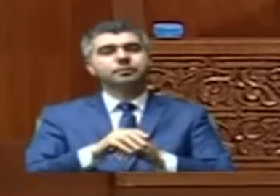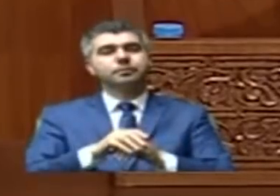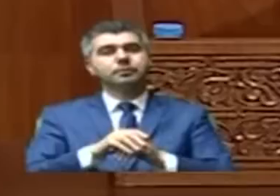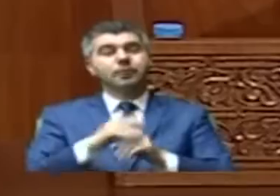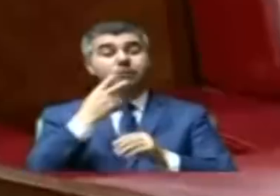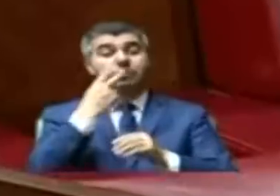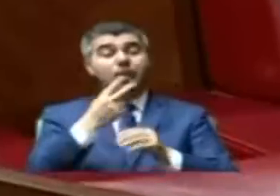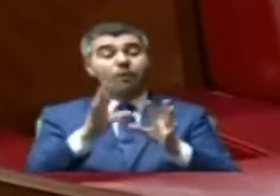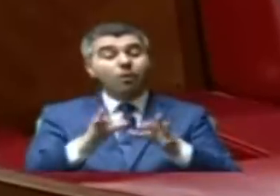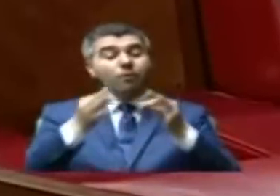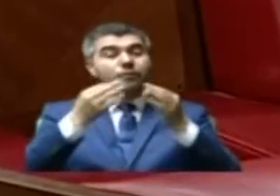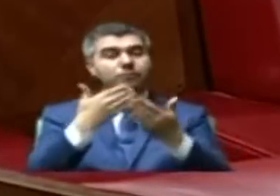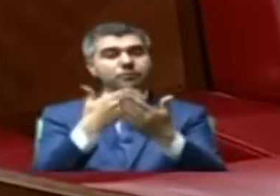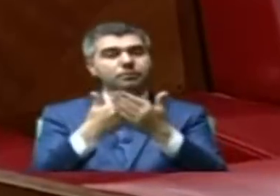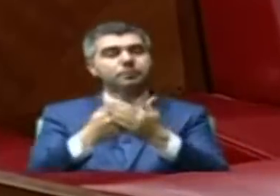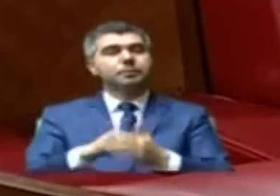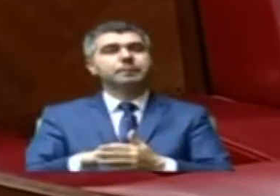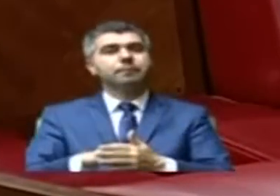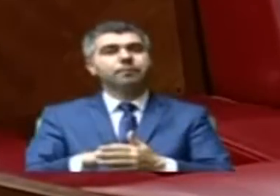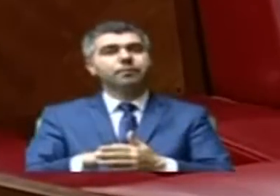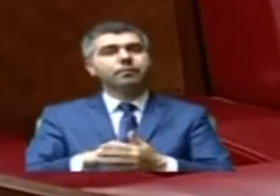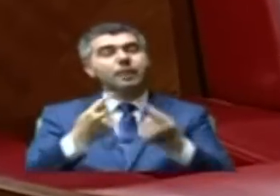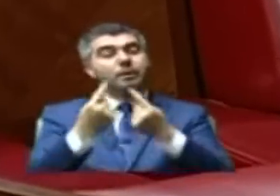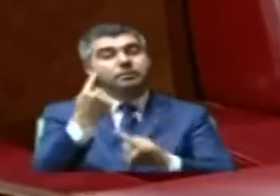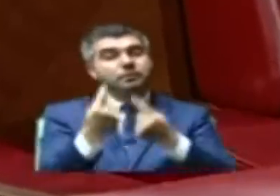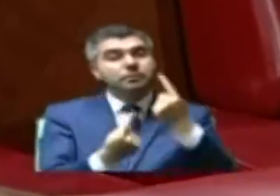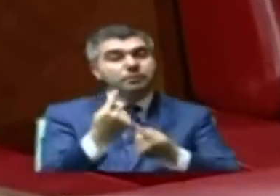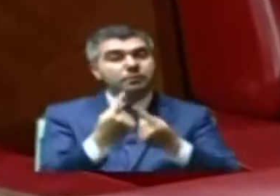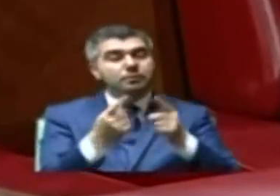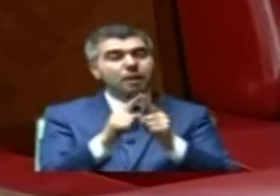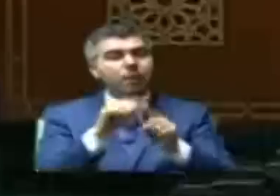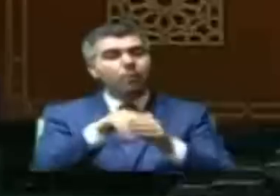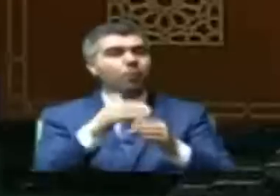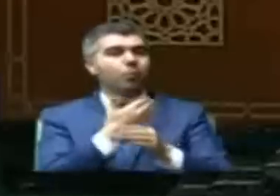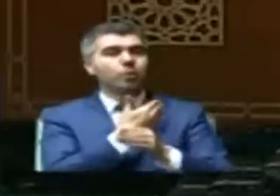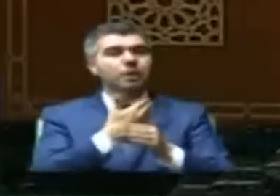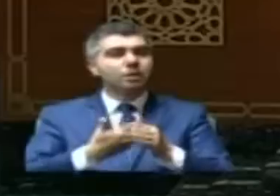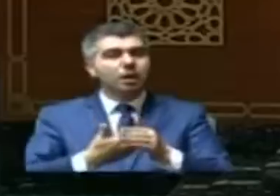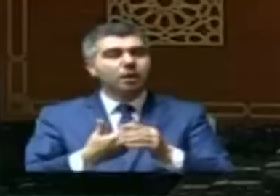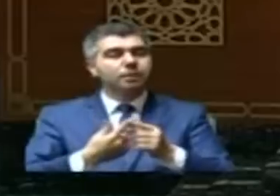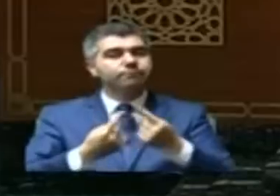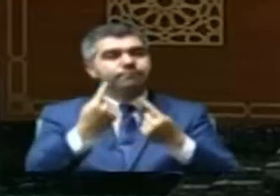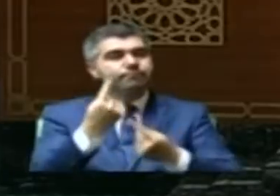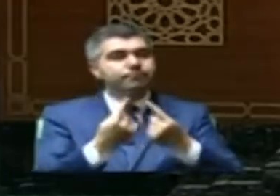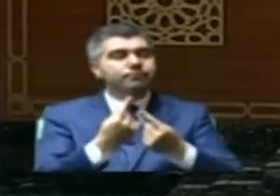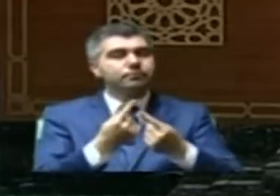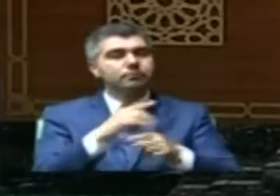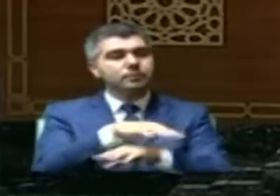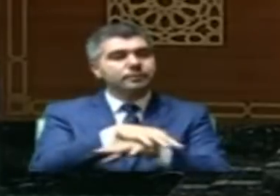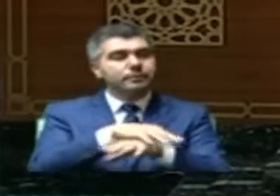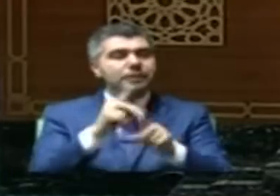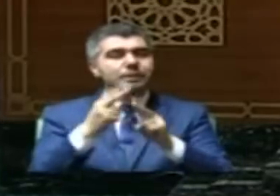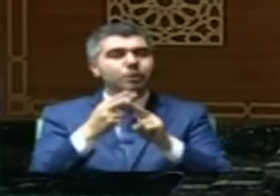يروا النتائج على الأرض. بعض المسائل هضروا عليها بعض السادة المستشارين ولكن ما كانش دقيقة. الجهة 13،